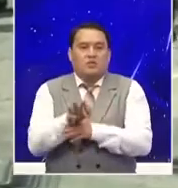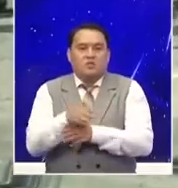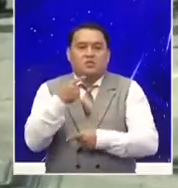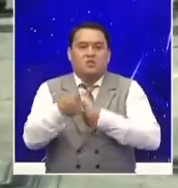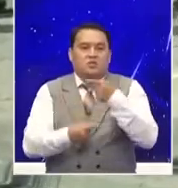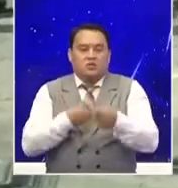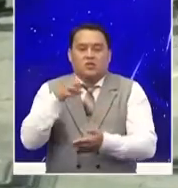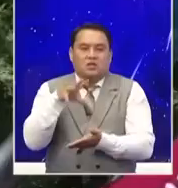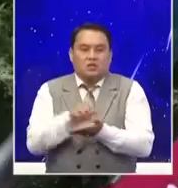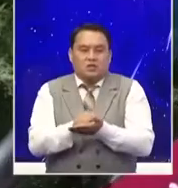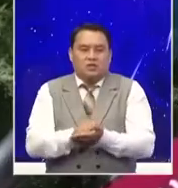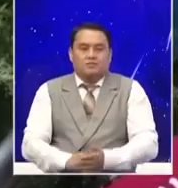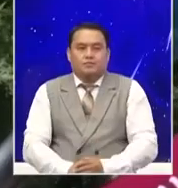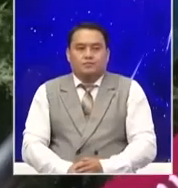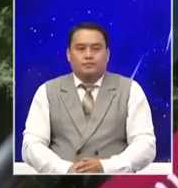центр занятости.